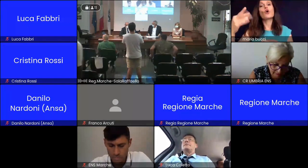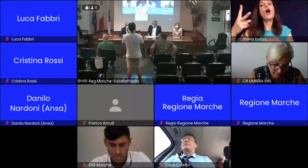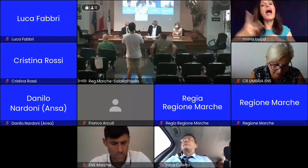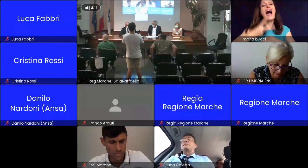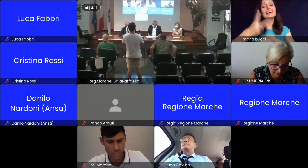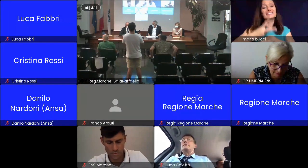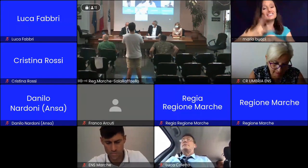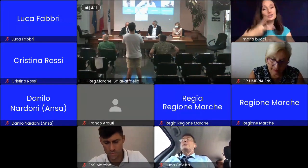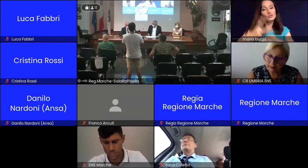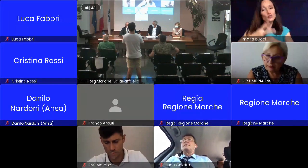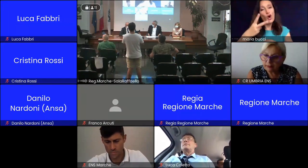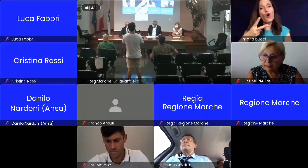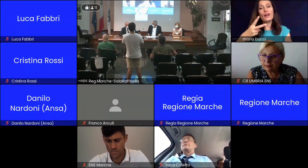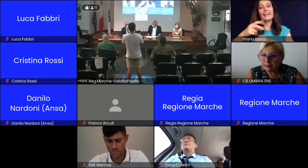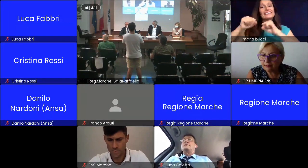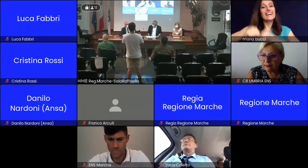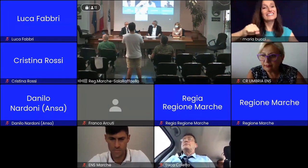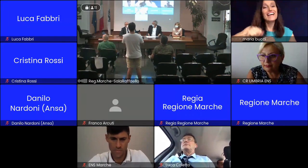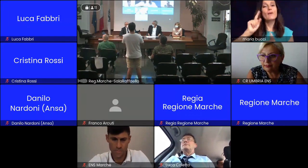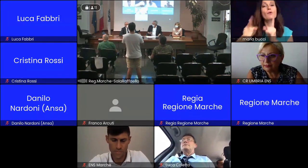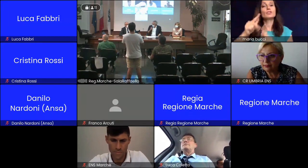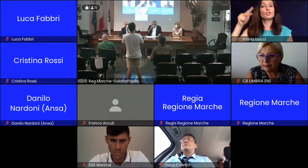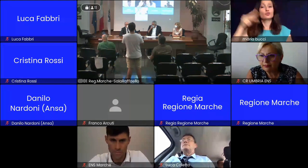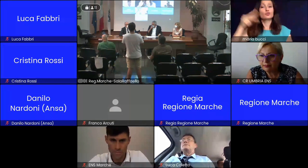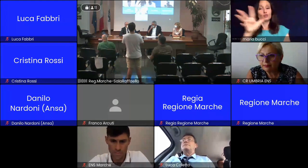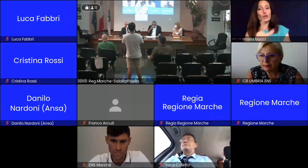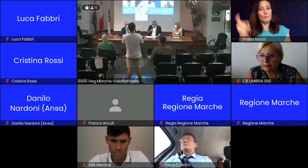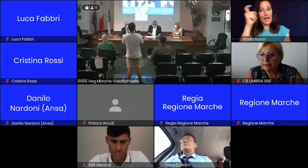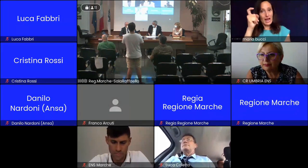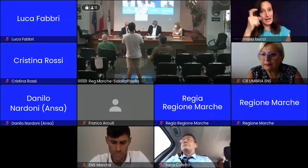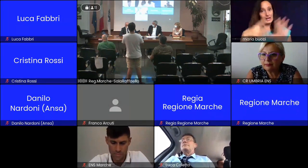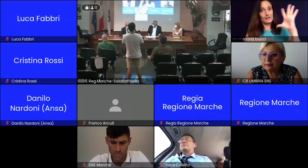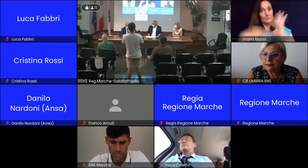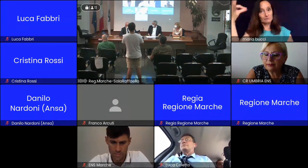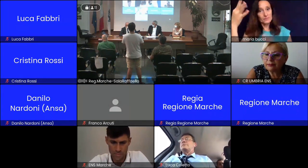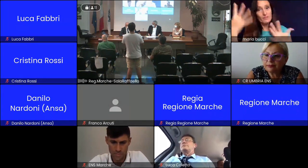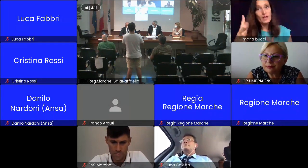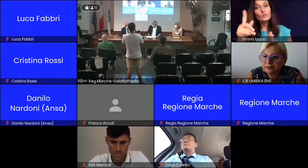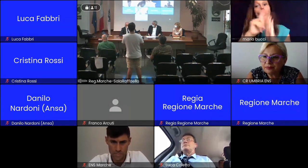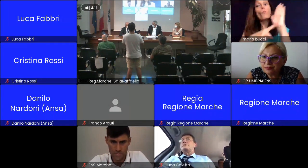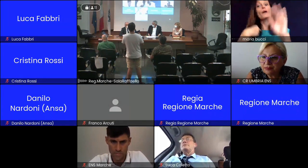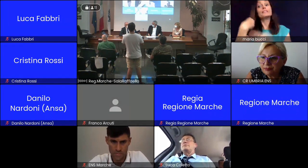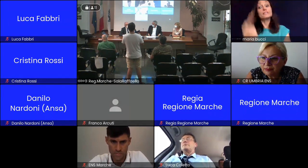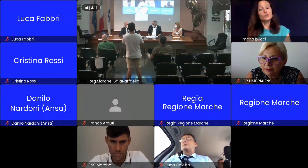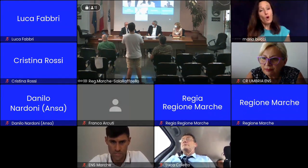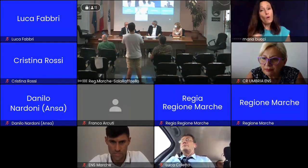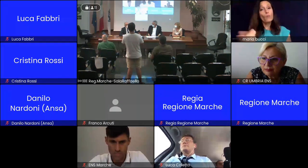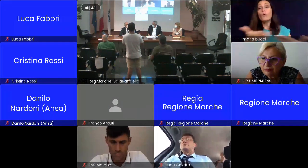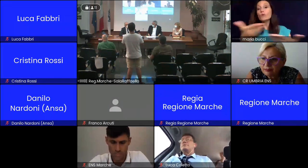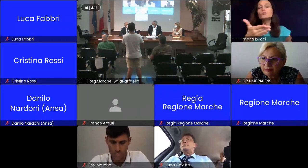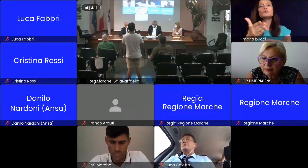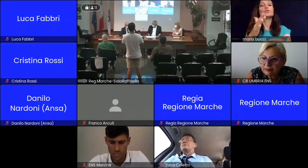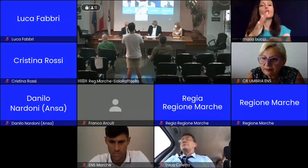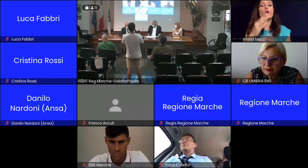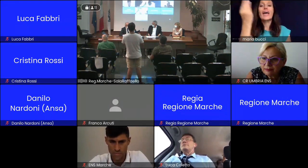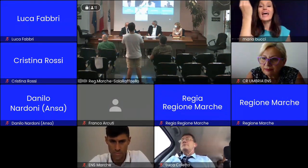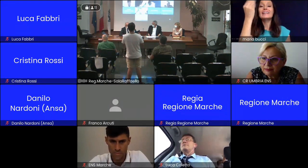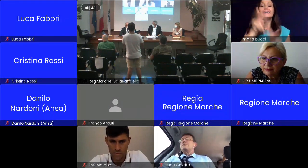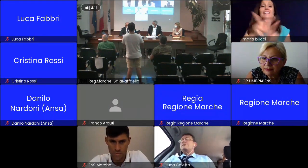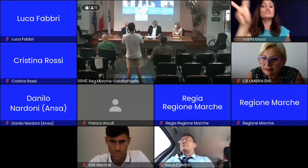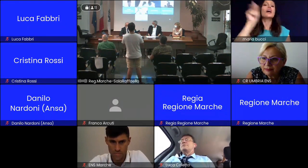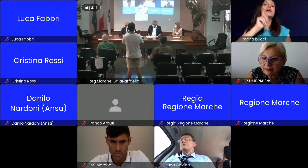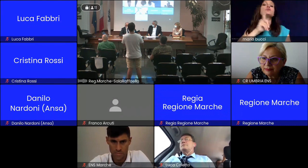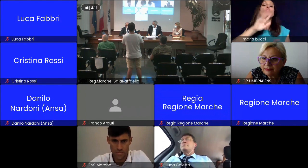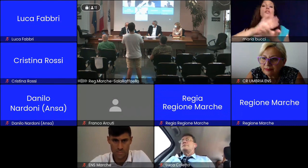stato redatto il protocollo d'intesa con l'ente nazionale sordi, attraverso cui viene